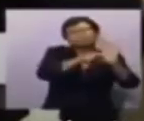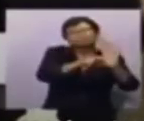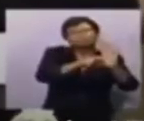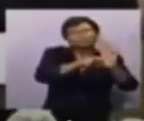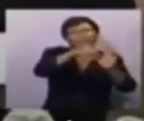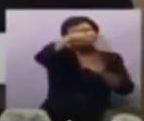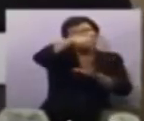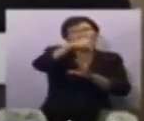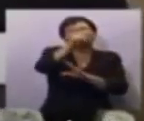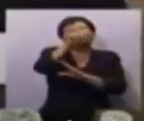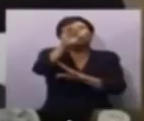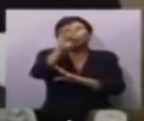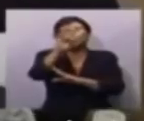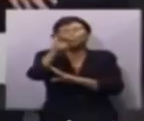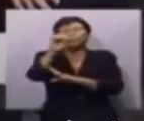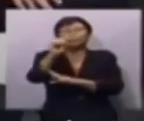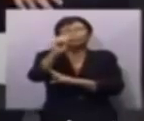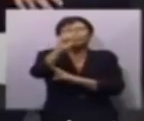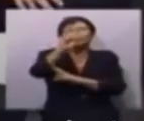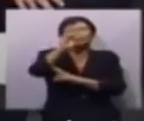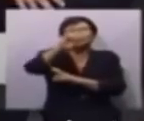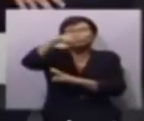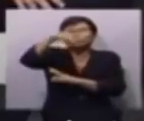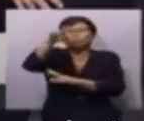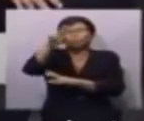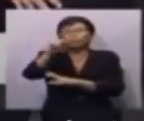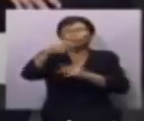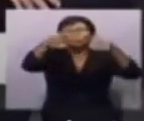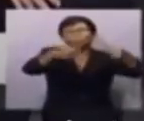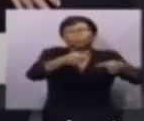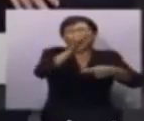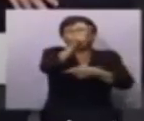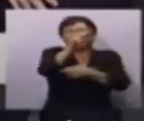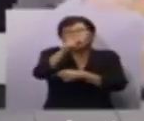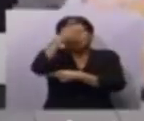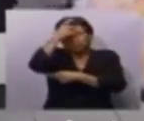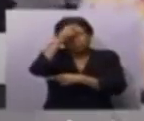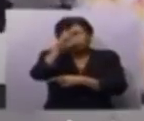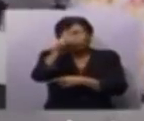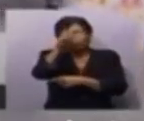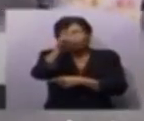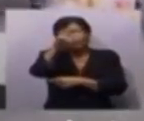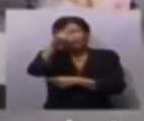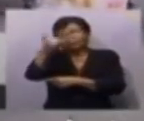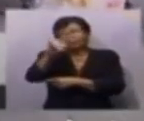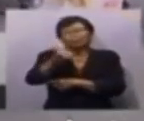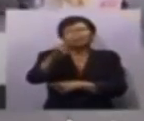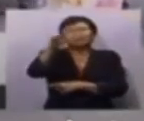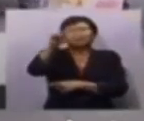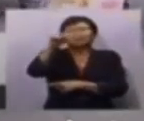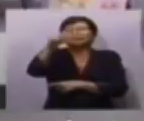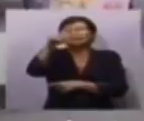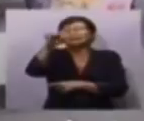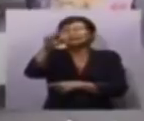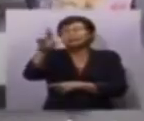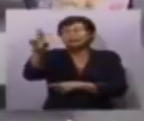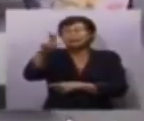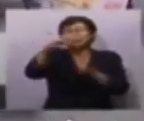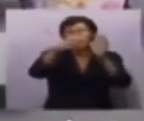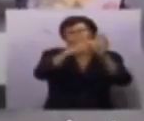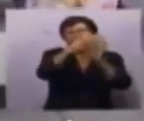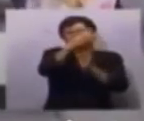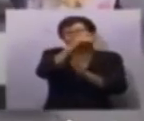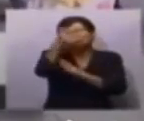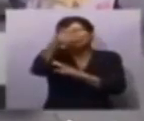kerusi P189 Sempurna menentang calon BN Datuk Ramli Marahaban, Abdul Nasir Abdul Rauf PAS